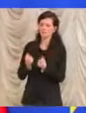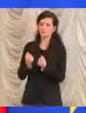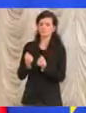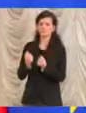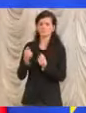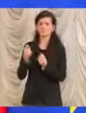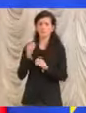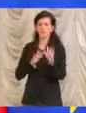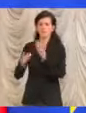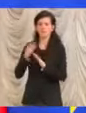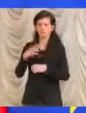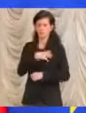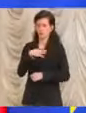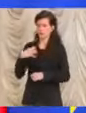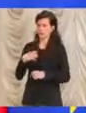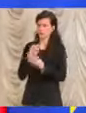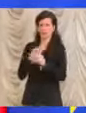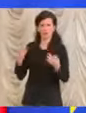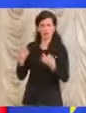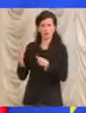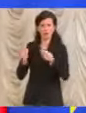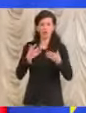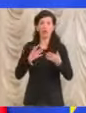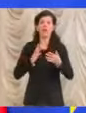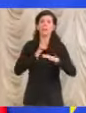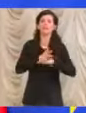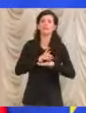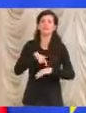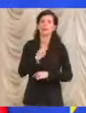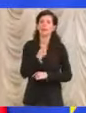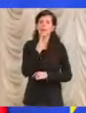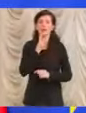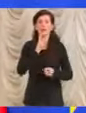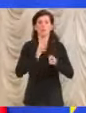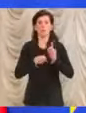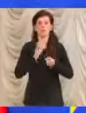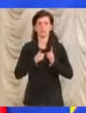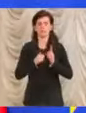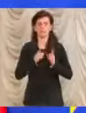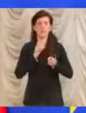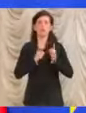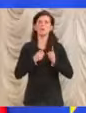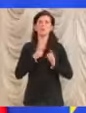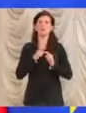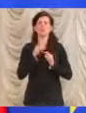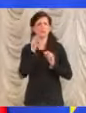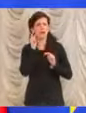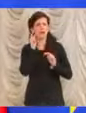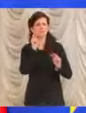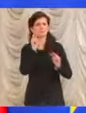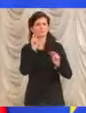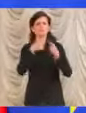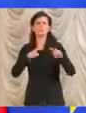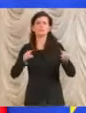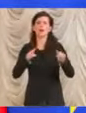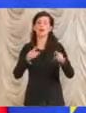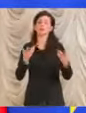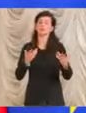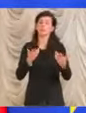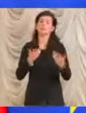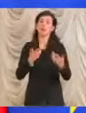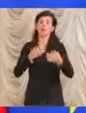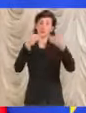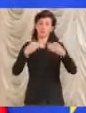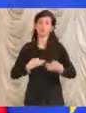interviene a politica e perché la prospettiva è diversa perché il decisore politico ovviamente quando assume una